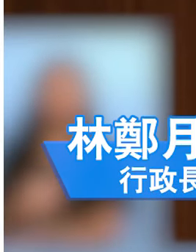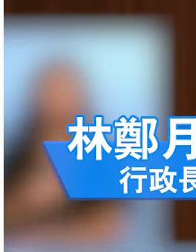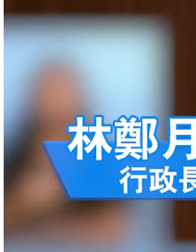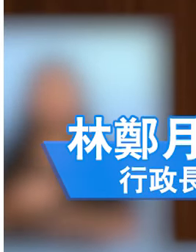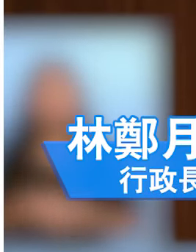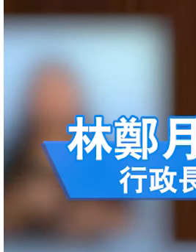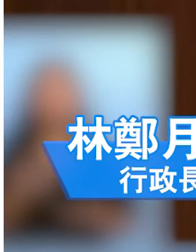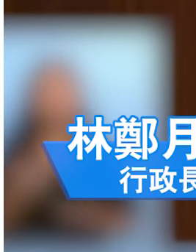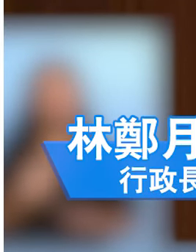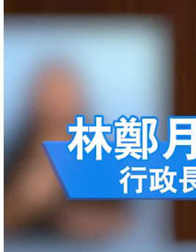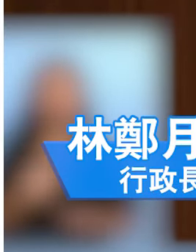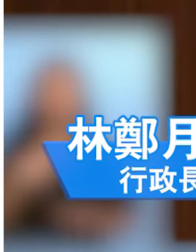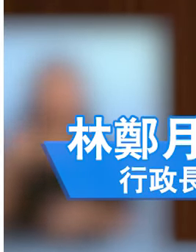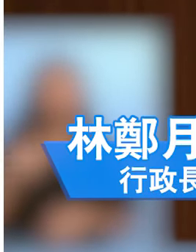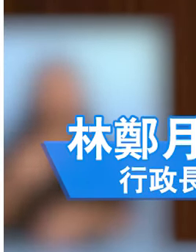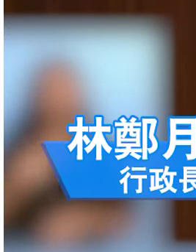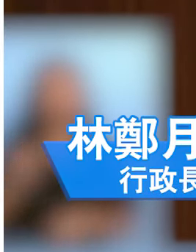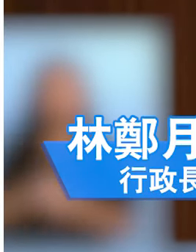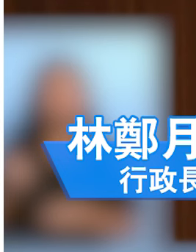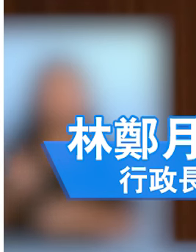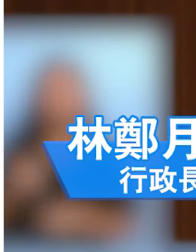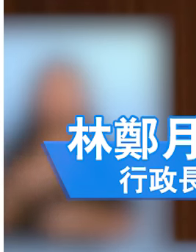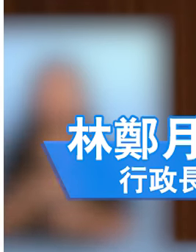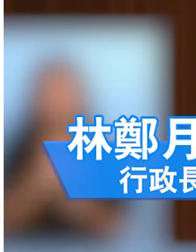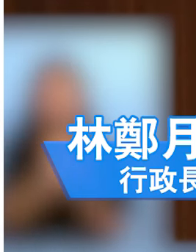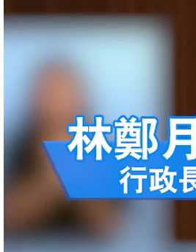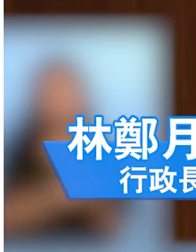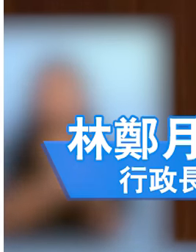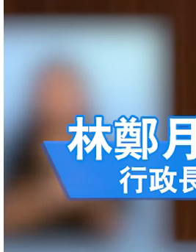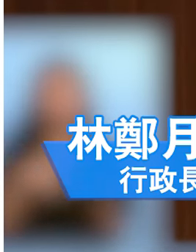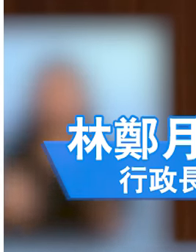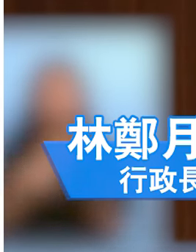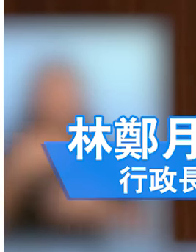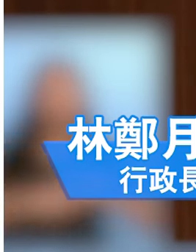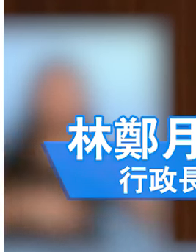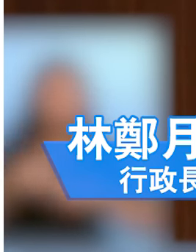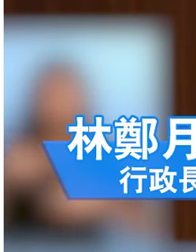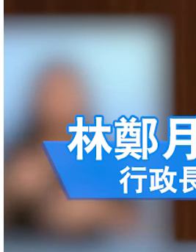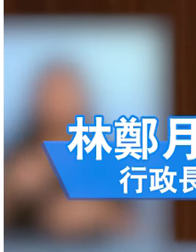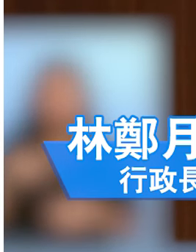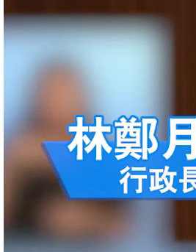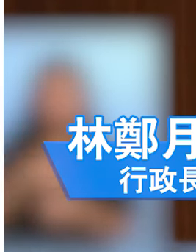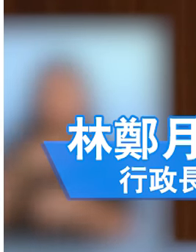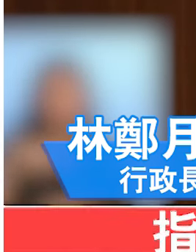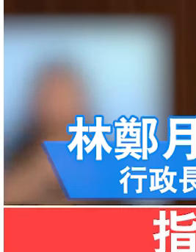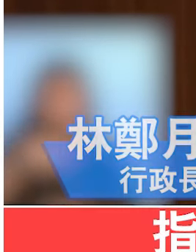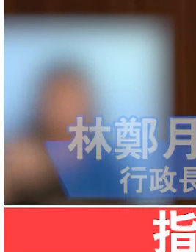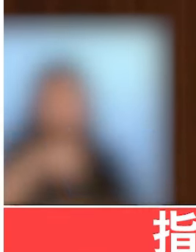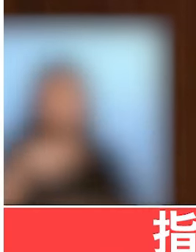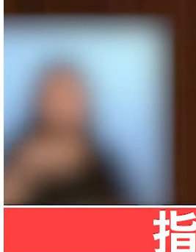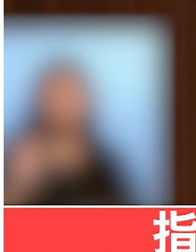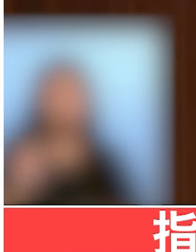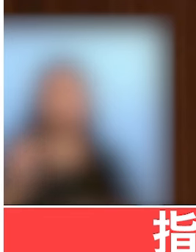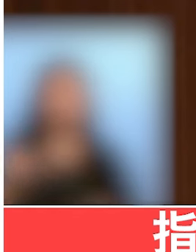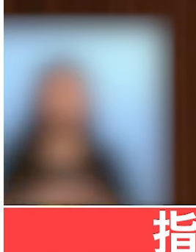最終法例都是一個手段嚟嘅啫，嚇！社會最好嘅境況咧，就係自